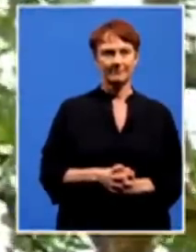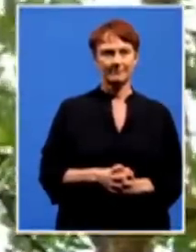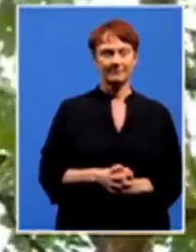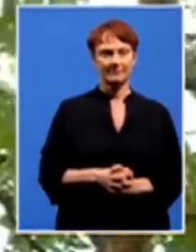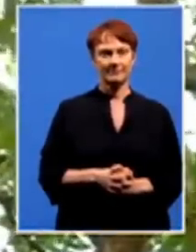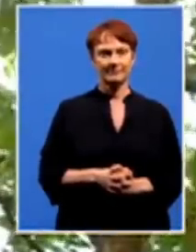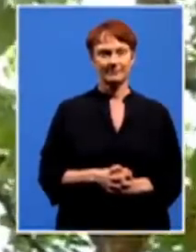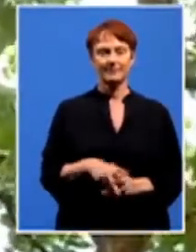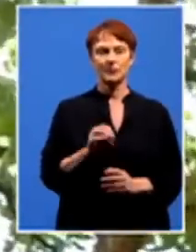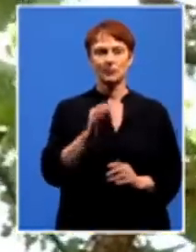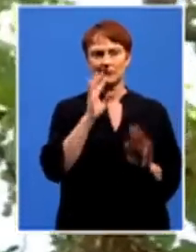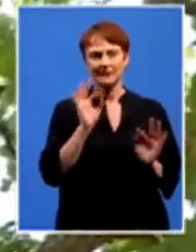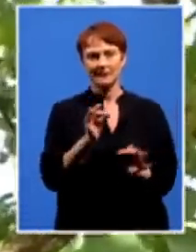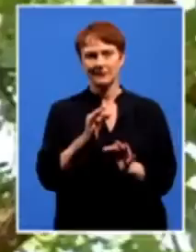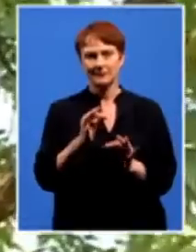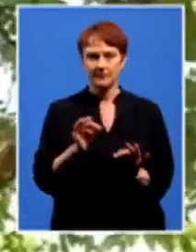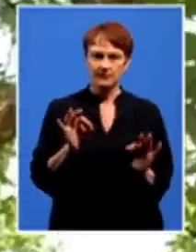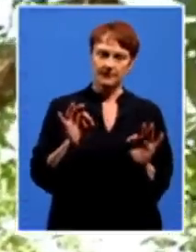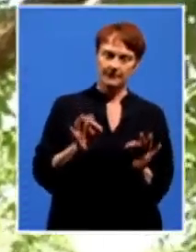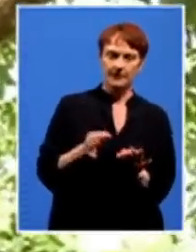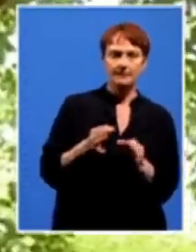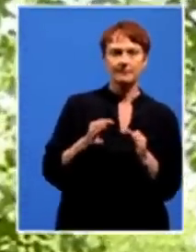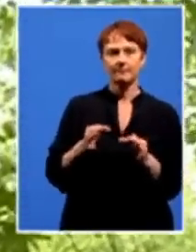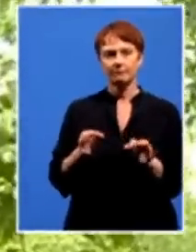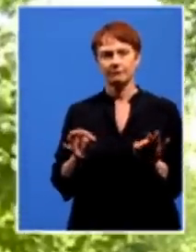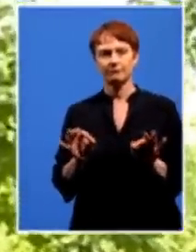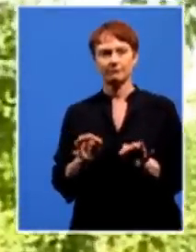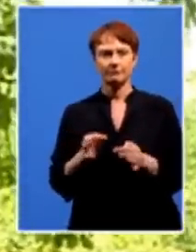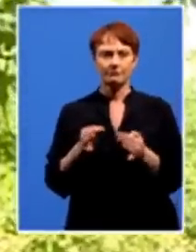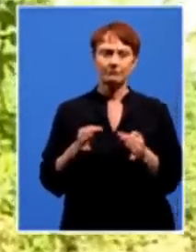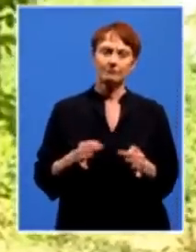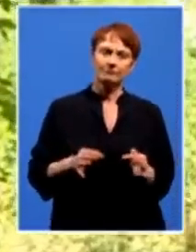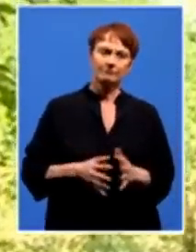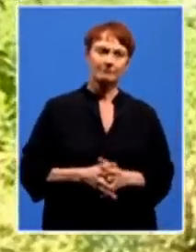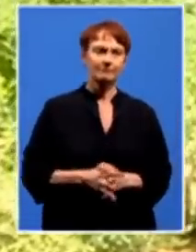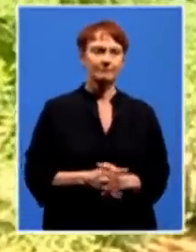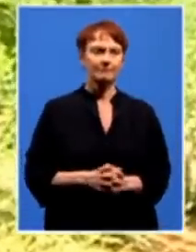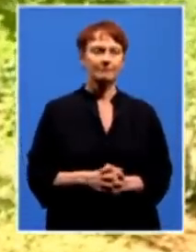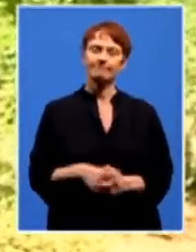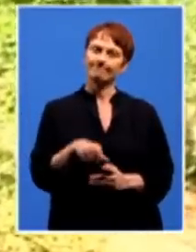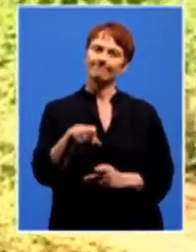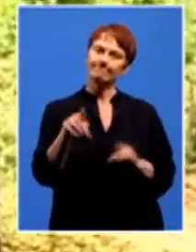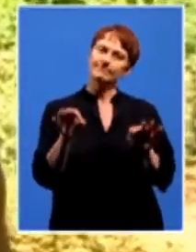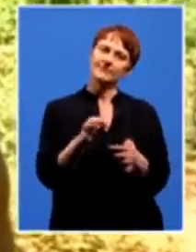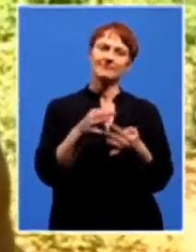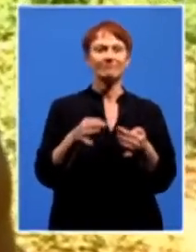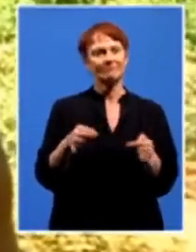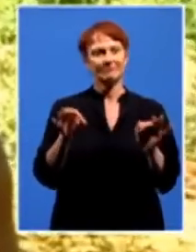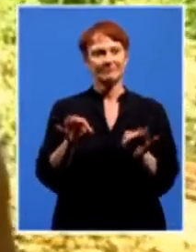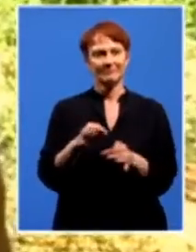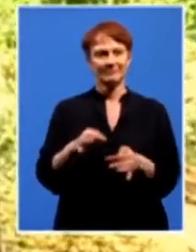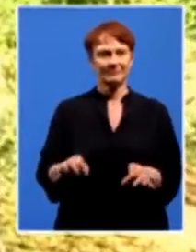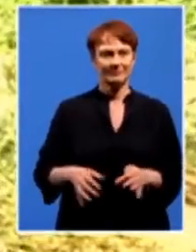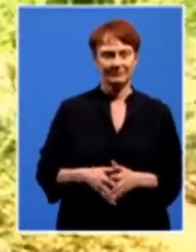mina na nsati wa mina hambana namuntlha mina na mana